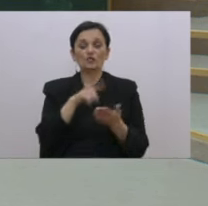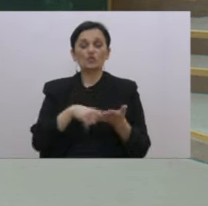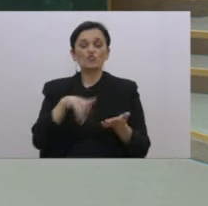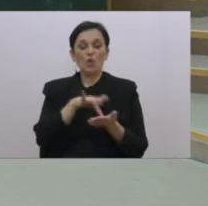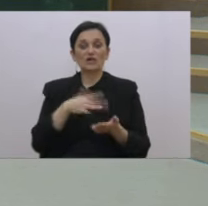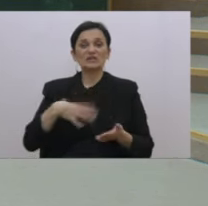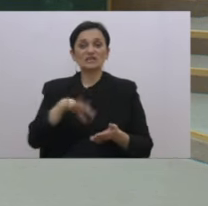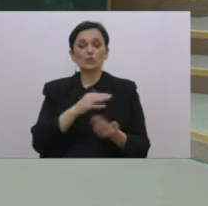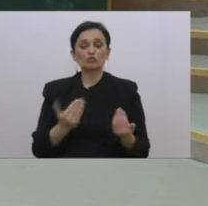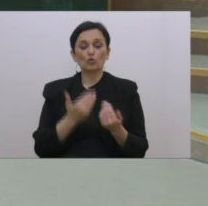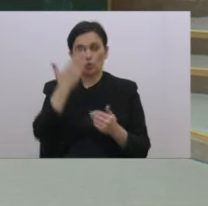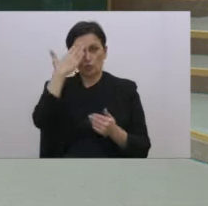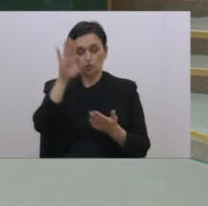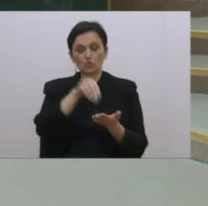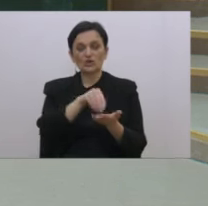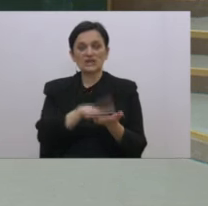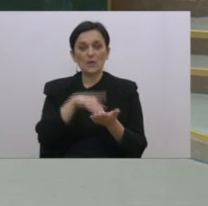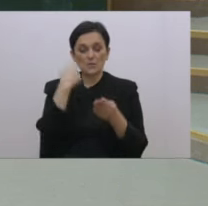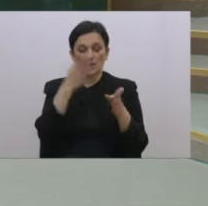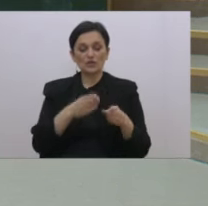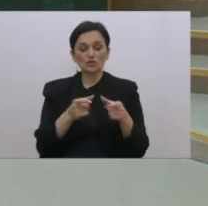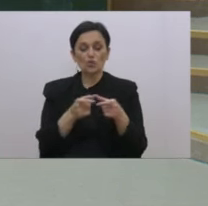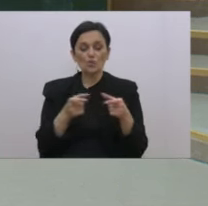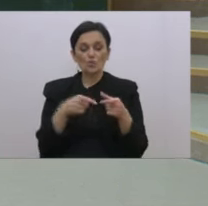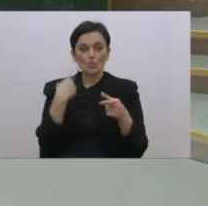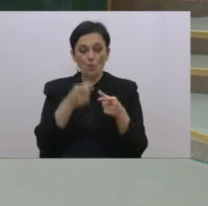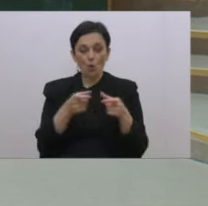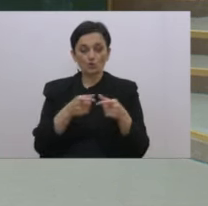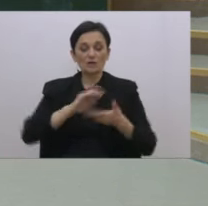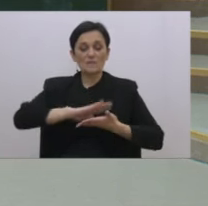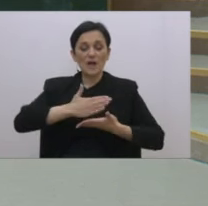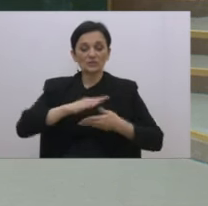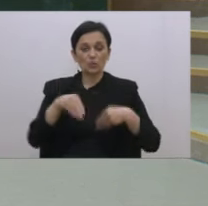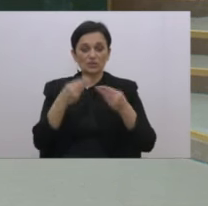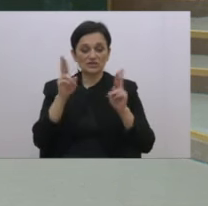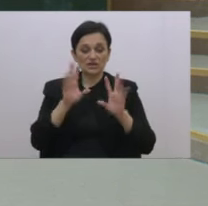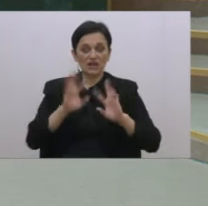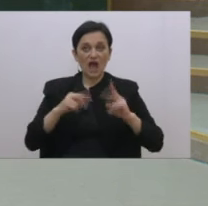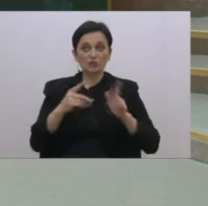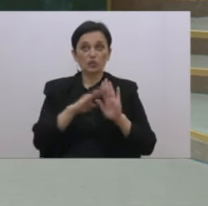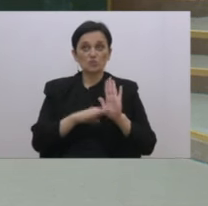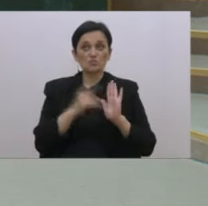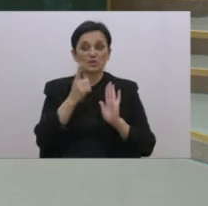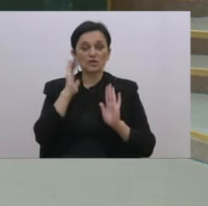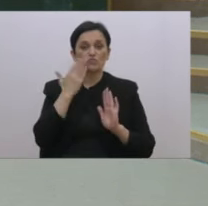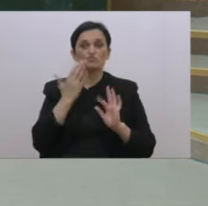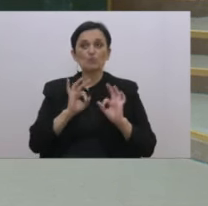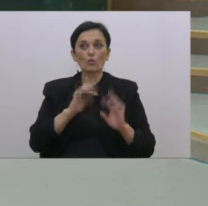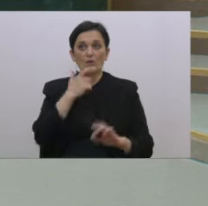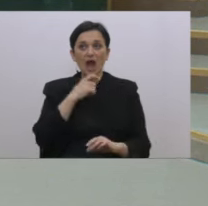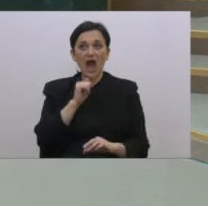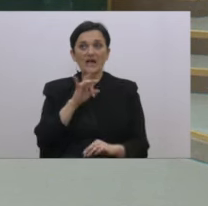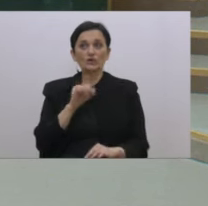მოქალაქეთა საქართველოში მცხოვრებ უცხოელთა რეგისტრაციის პირადობის მოწვევისა და მოქალაქის პასპორტის გაცემის წესის შესახებ კანონმდებლობა პირველი მოსმენით მოხსენებელი ბატონი